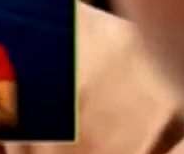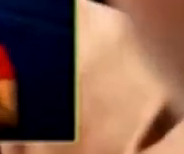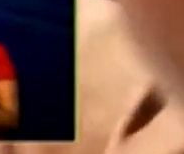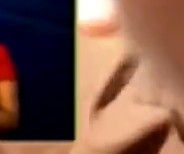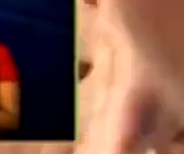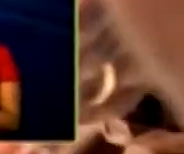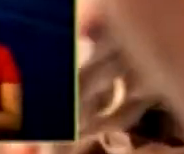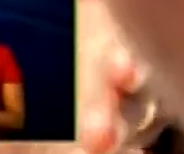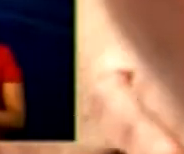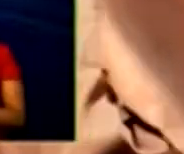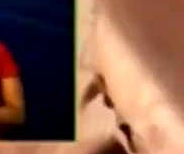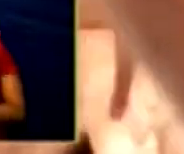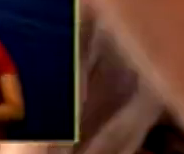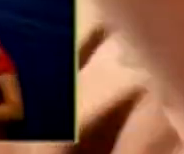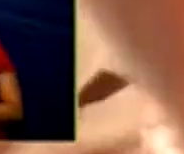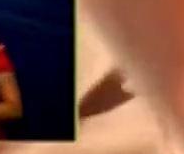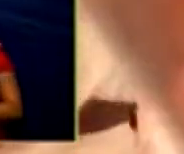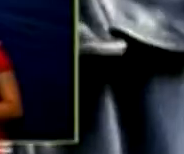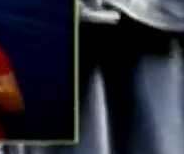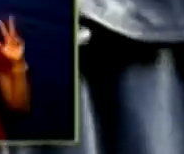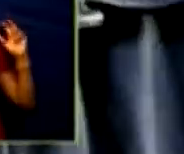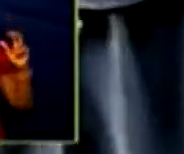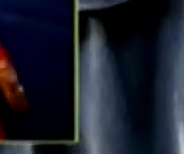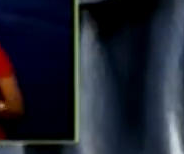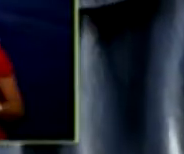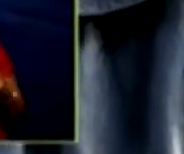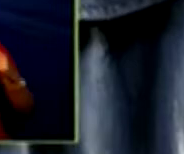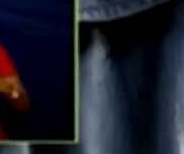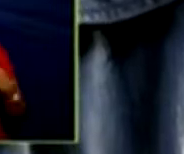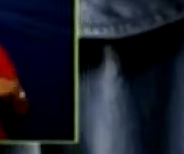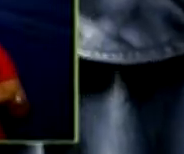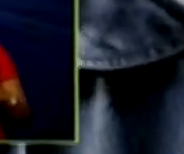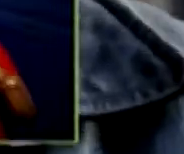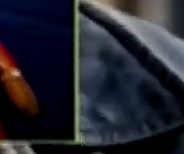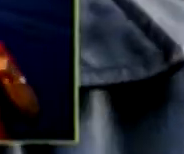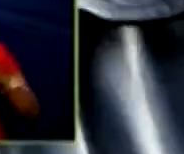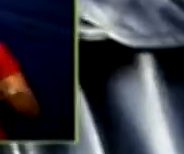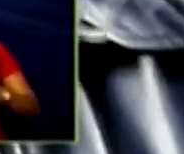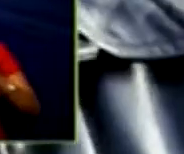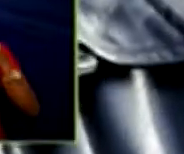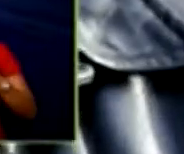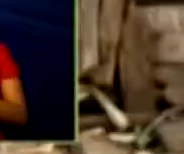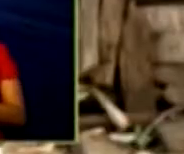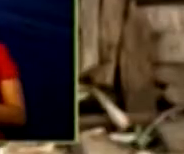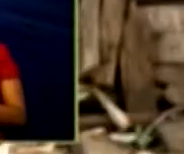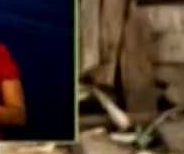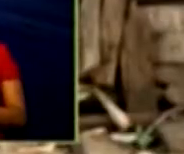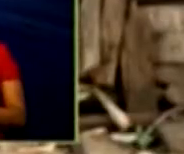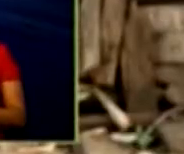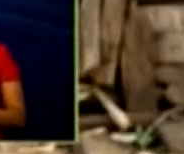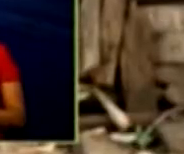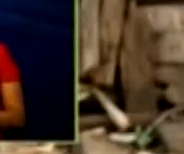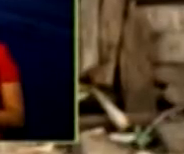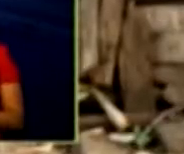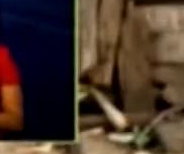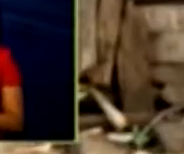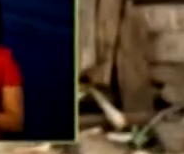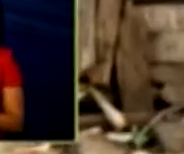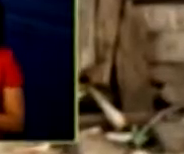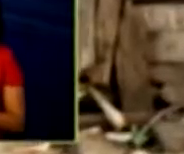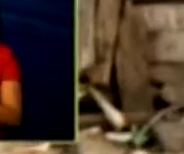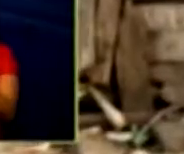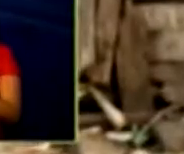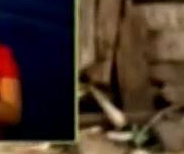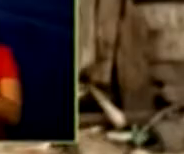ya kuma ya elimu inaweza kuwa mmekani mtu anikuwa process ya kuchukua nyesu na kapa yote ni rahisi. Hata niko na kapa ya